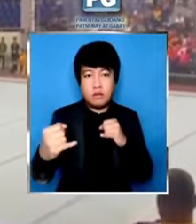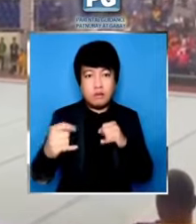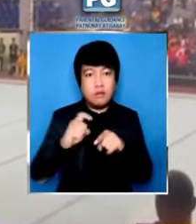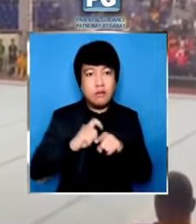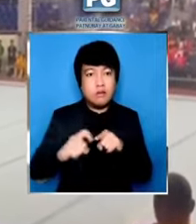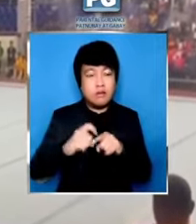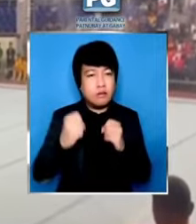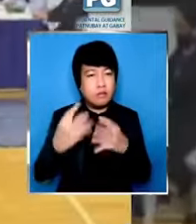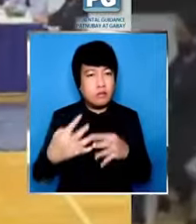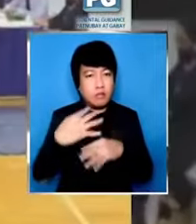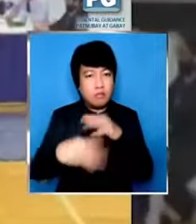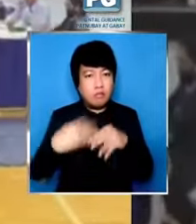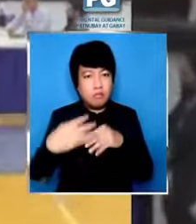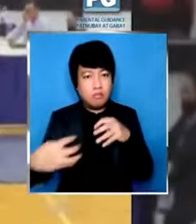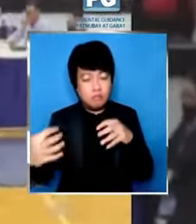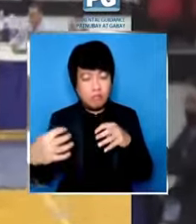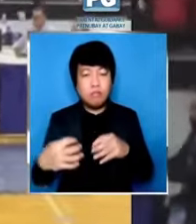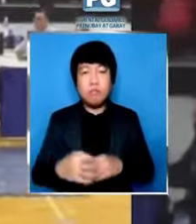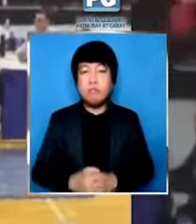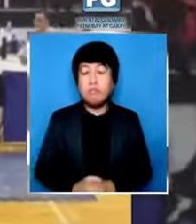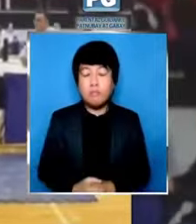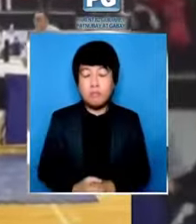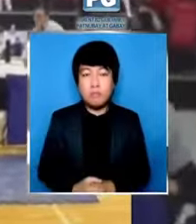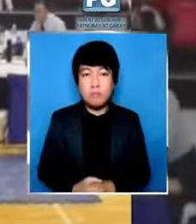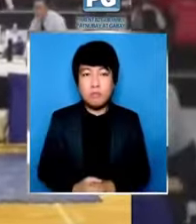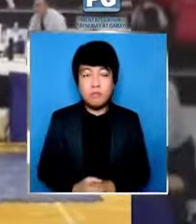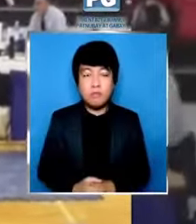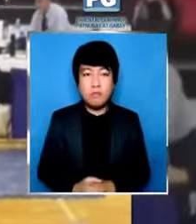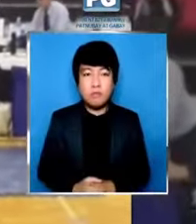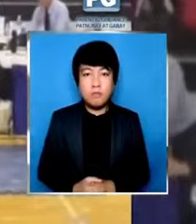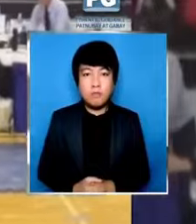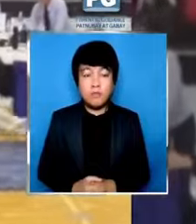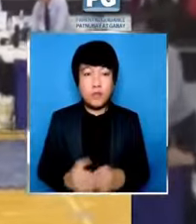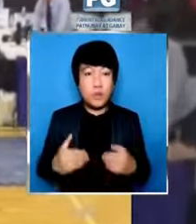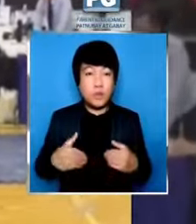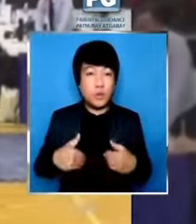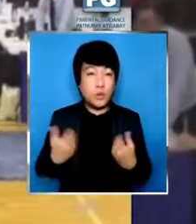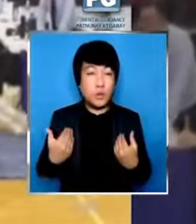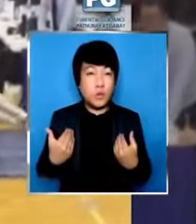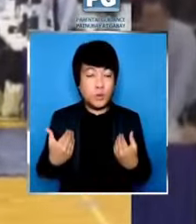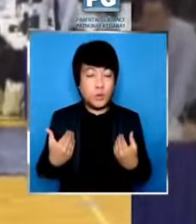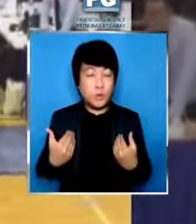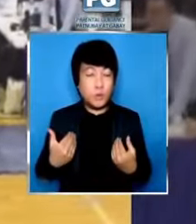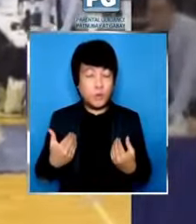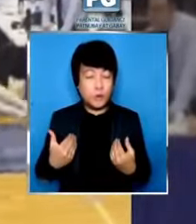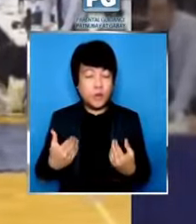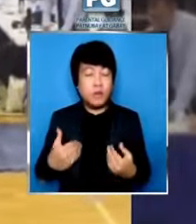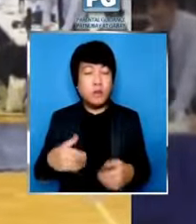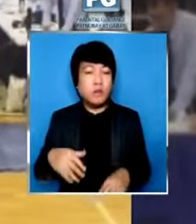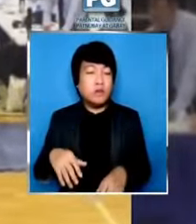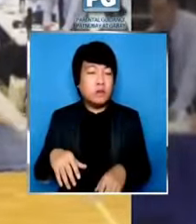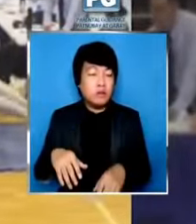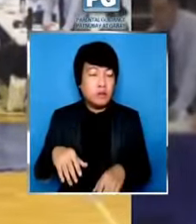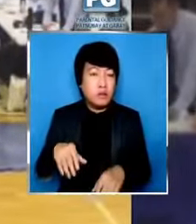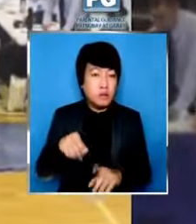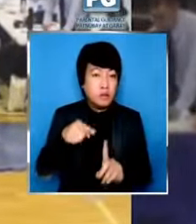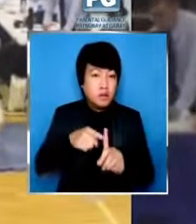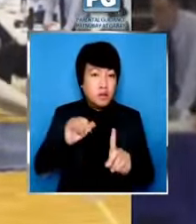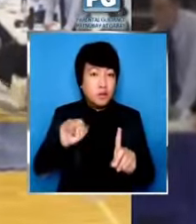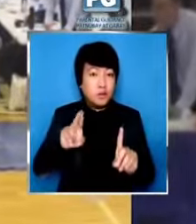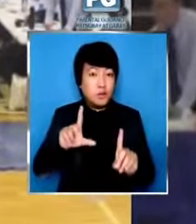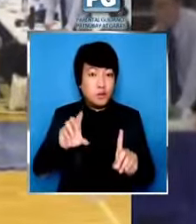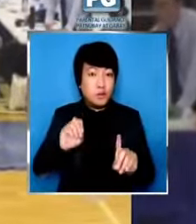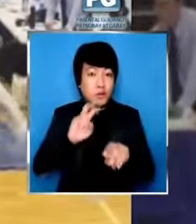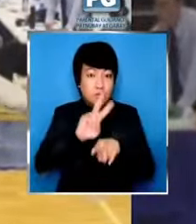suki. At nakababatang kapatid, di Pinoy World Gymnastics Champ Carlos Yulo, tila sumusunod na rin sa kanyang yapak at nanalo rin